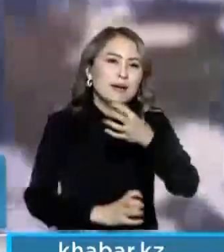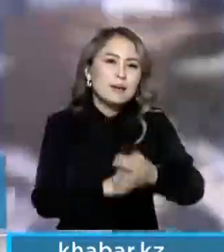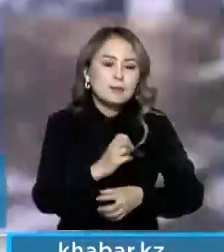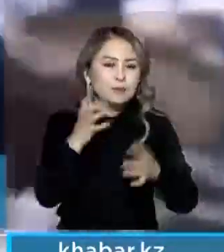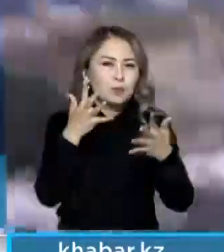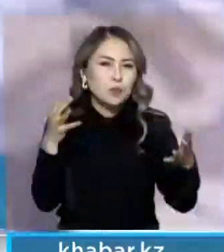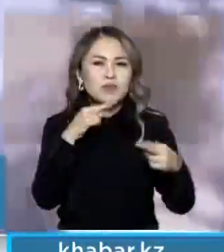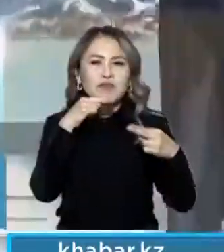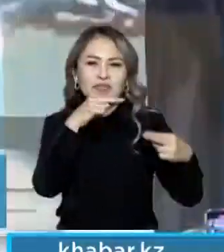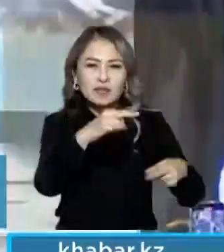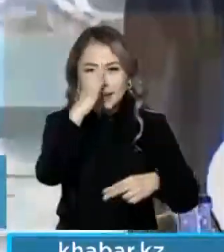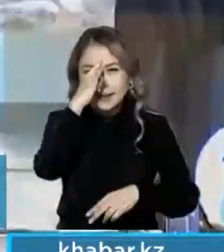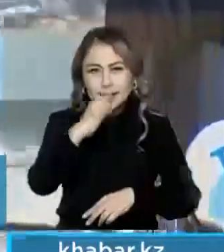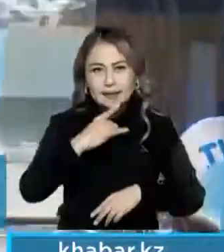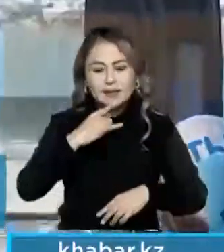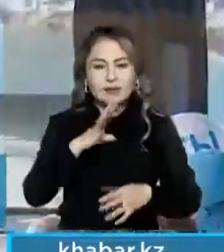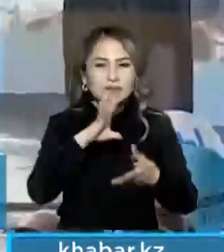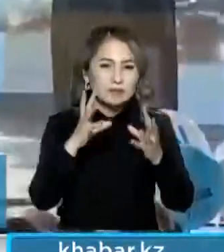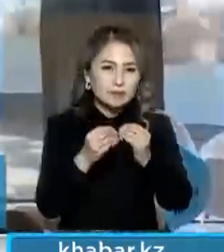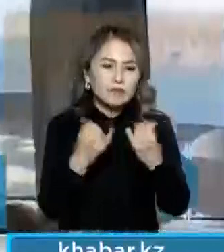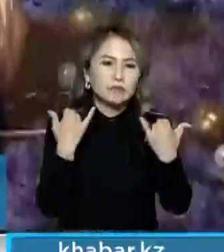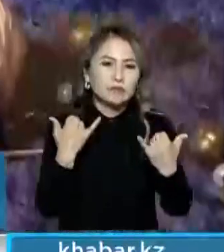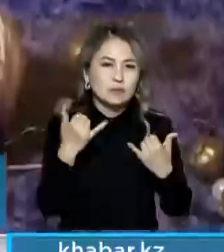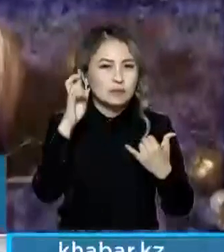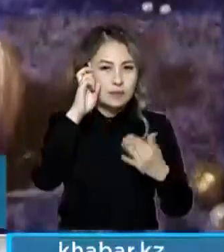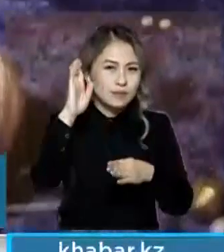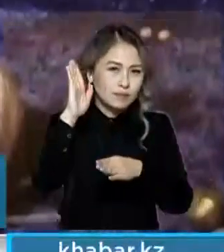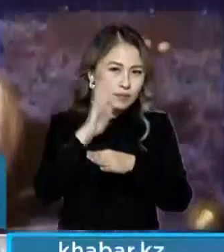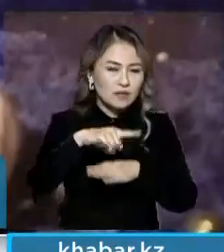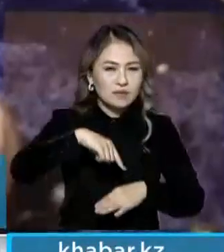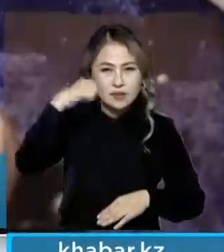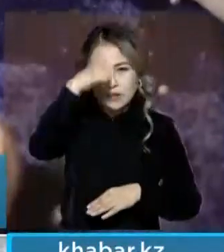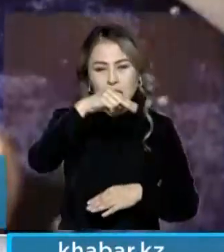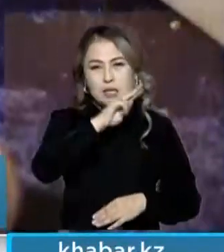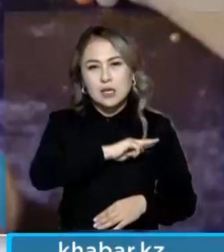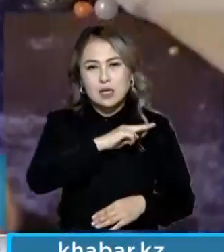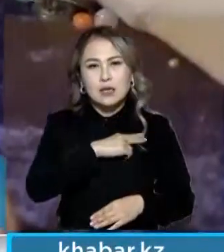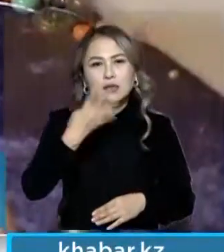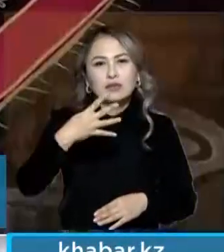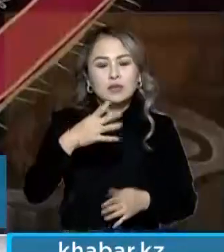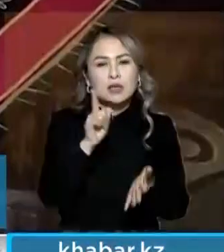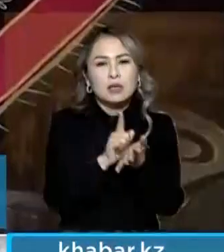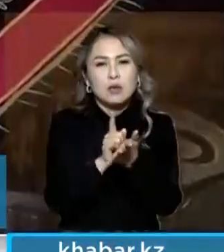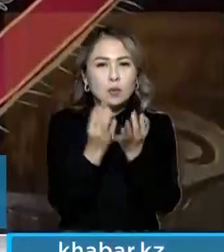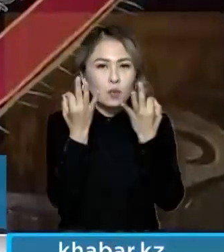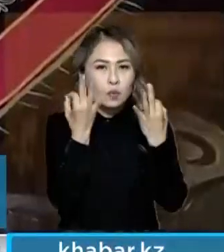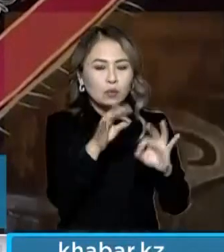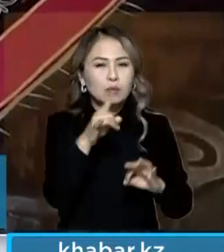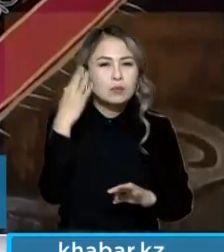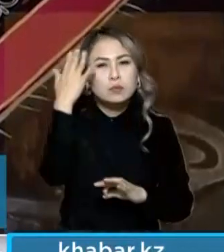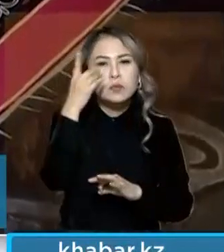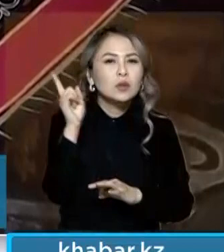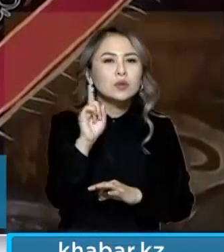мән беруде. Қазақстанда бұл көштен қалмақ емес. Үкімет қаулысына сәйкес, биыл 40 қызмет түрі бірқатар салықтан босатылды. Мұндағы мақсат